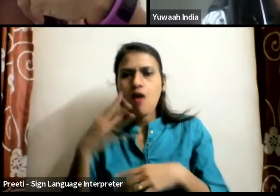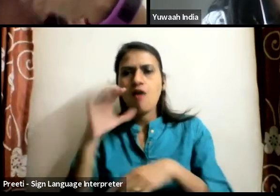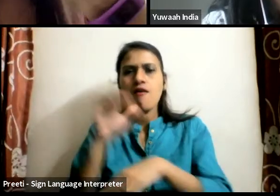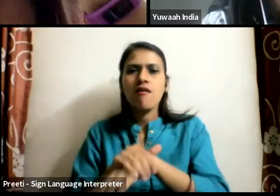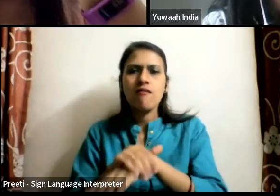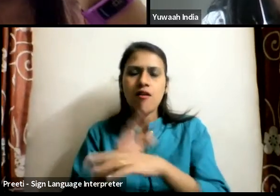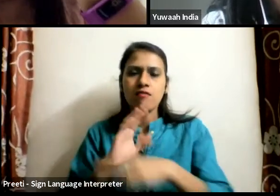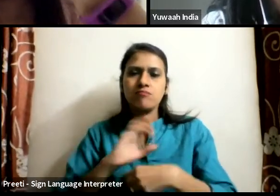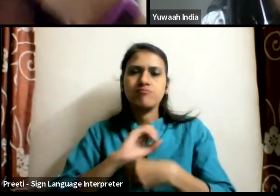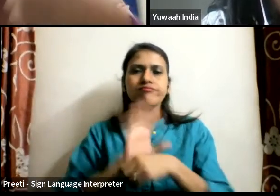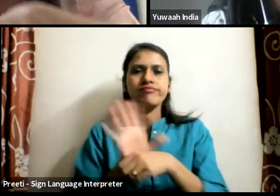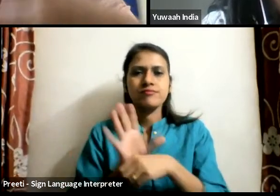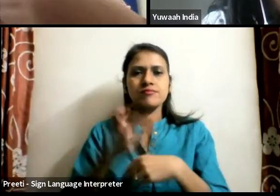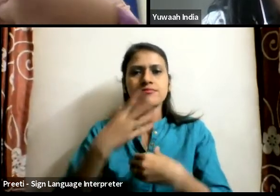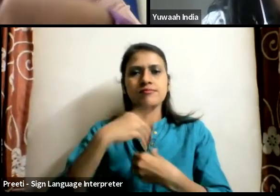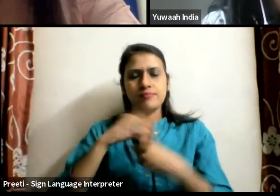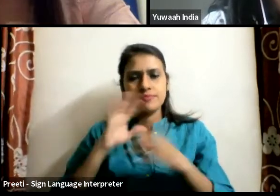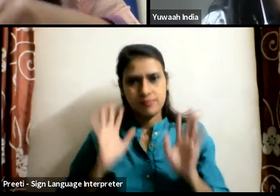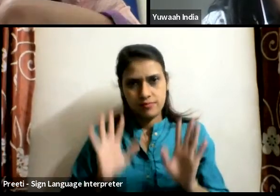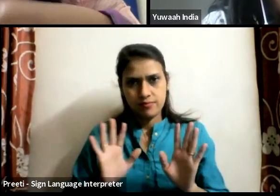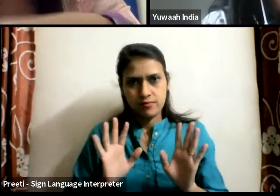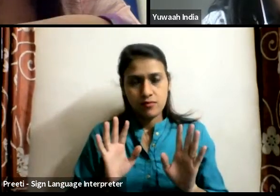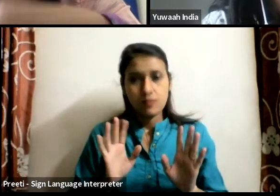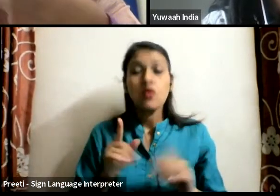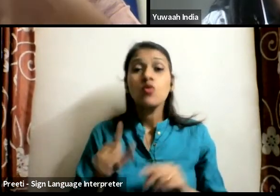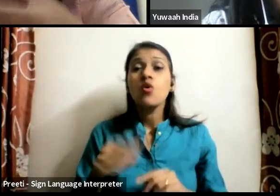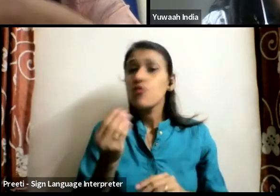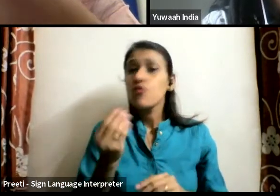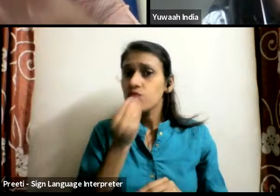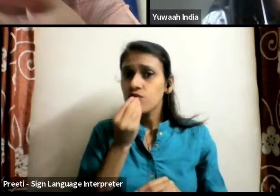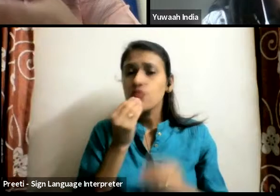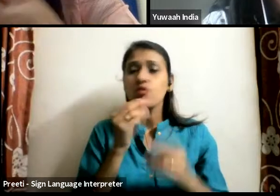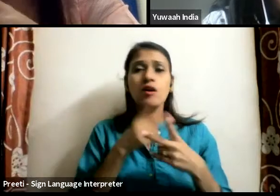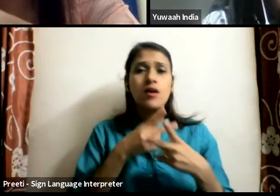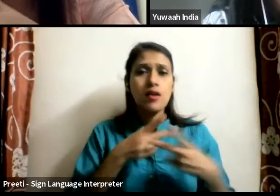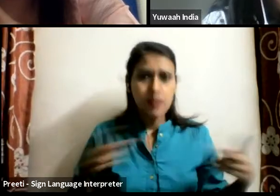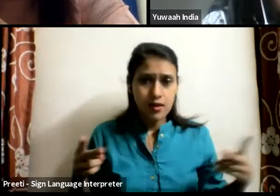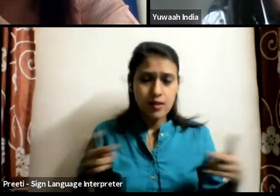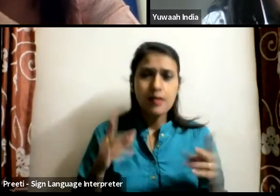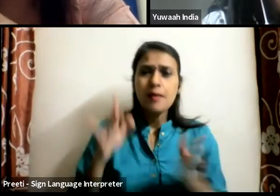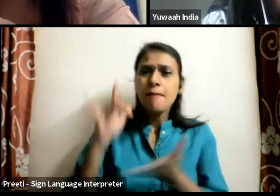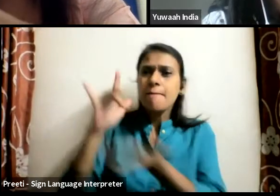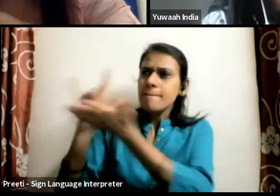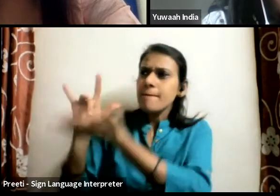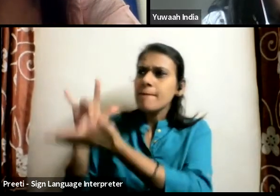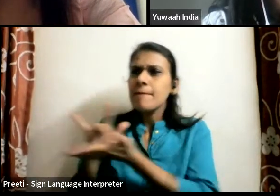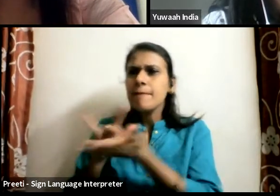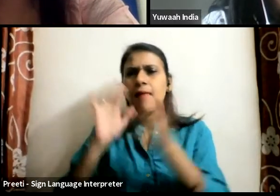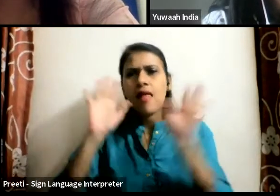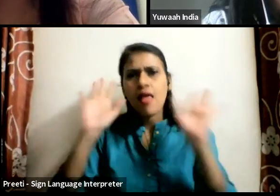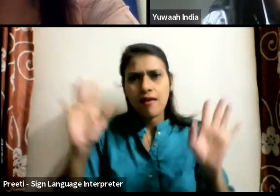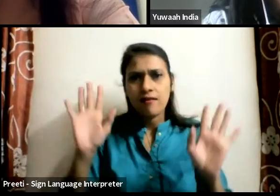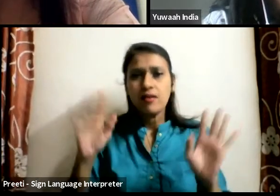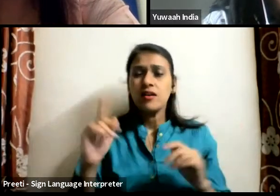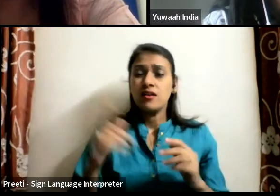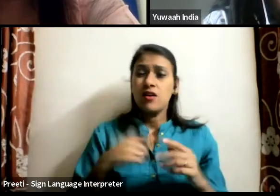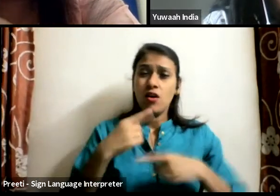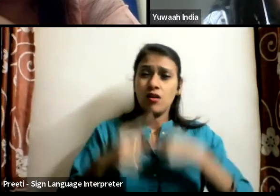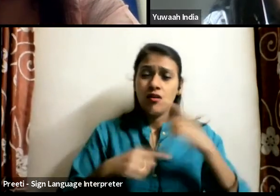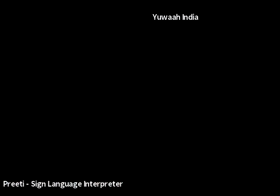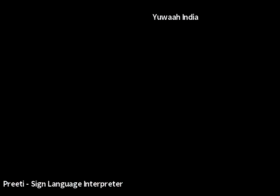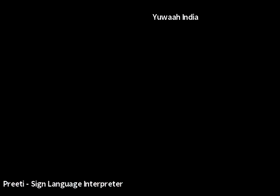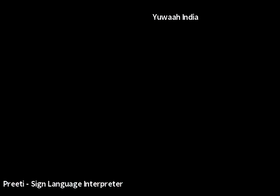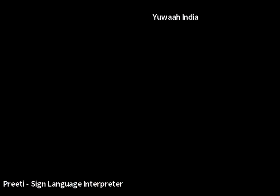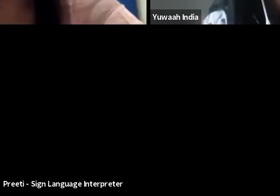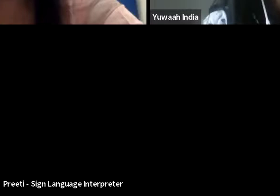हो, ताकि आपका डेली रूटीन का काम, खाना पीना, आपको घर की सफाई, ये सब नहीं करनी पड़ेगी। वहां पे